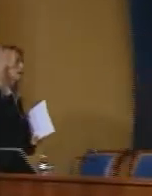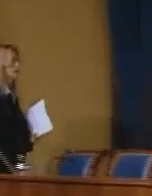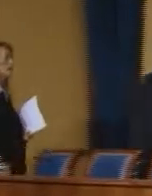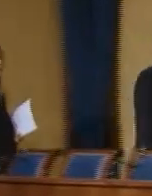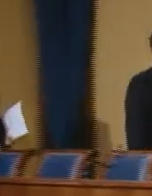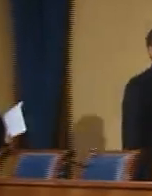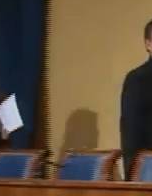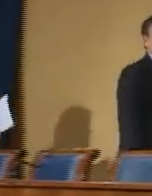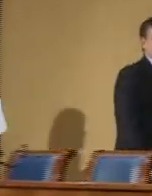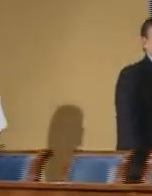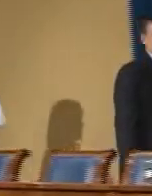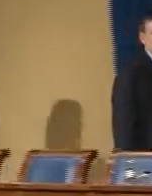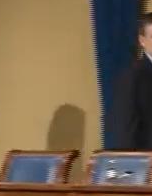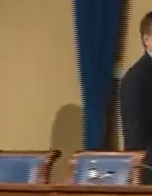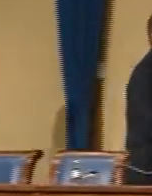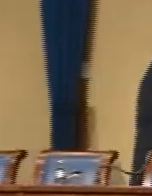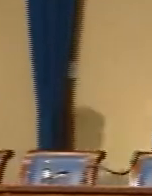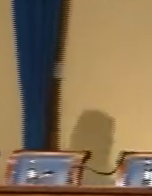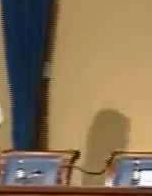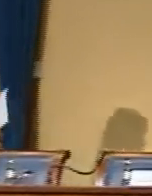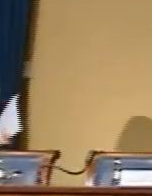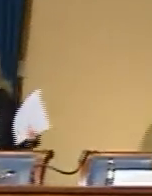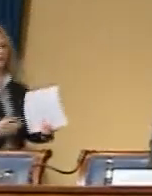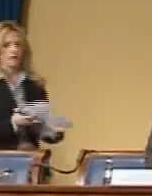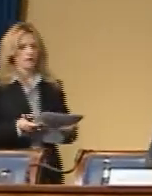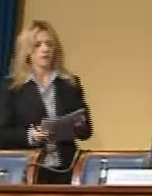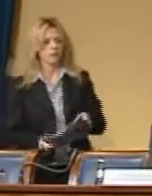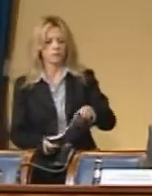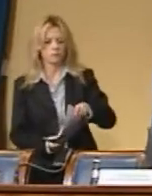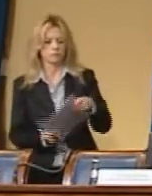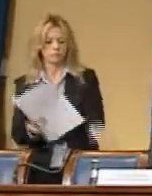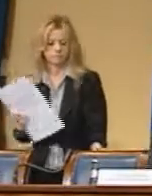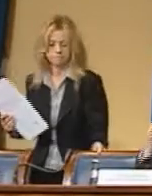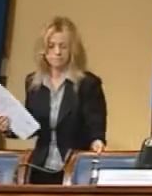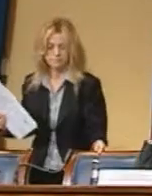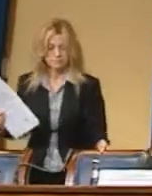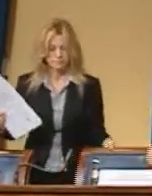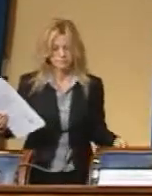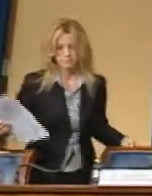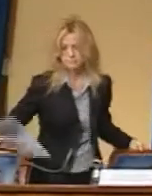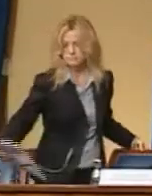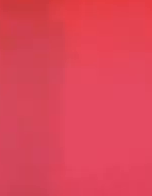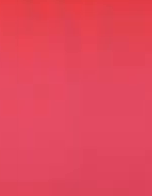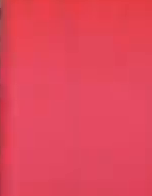Beograd i Vašington počeli pregovore o ugovoru o izručenju koji će se odnositi na izvršioce teških krivičnih dela.